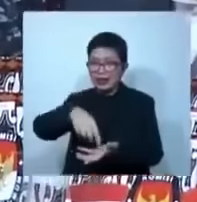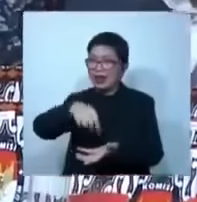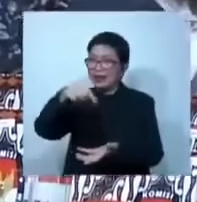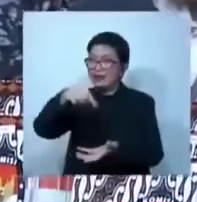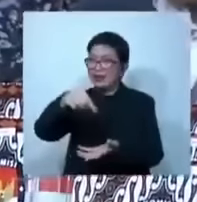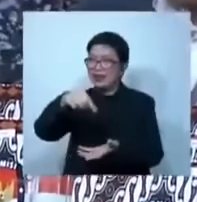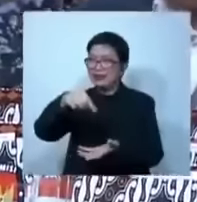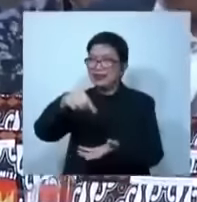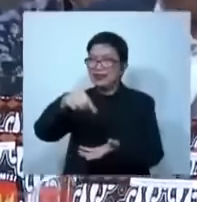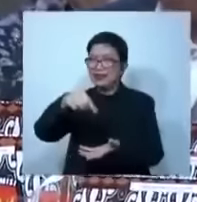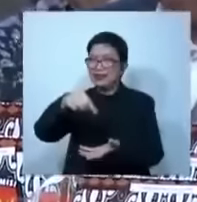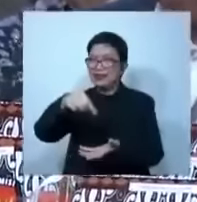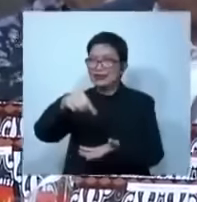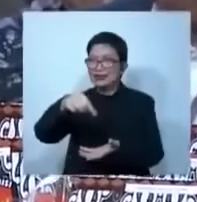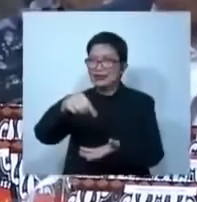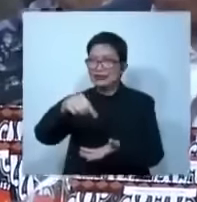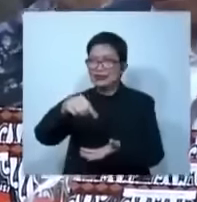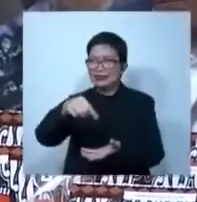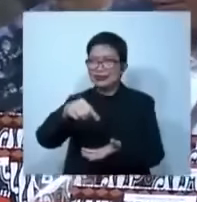Ibu.